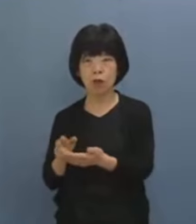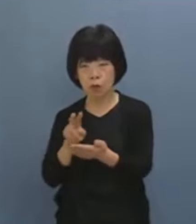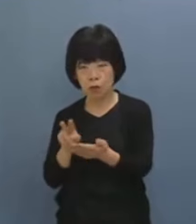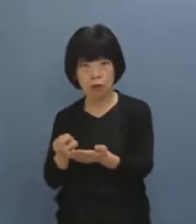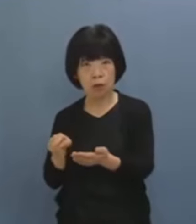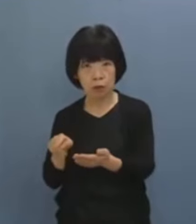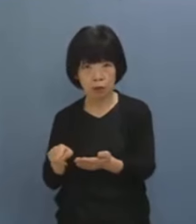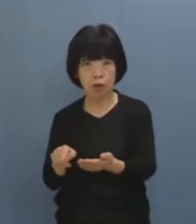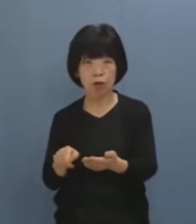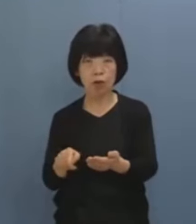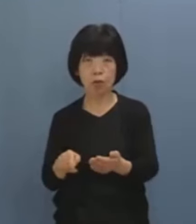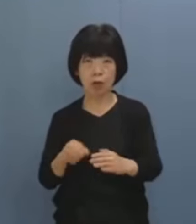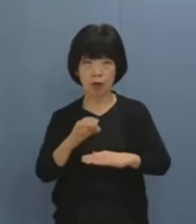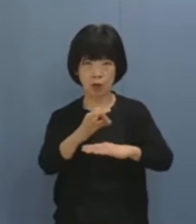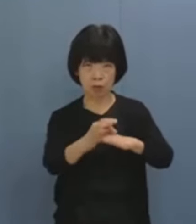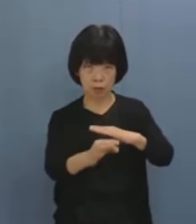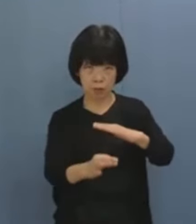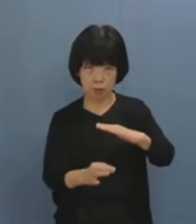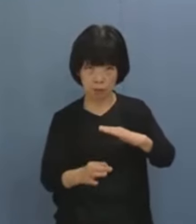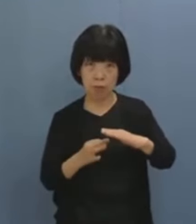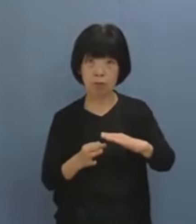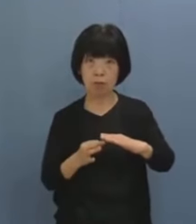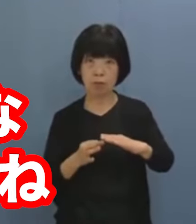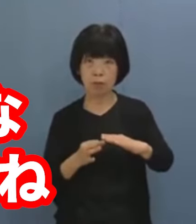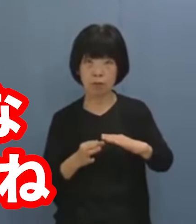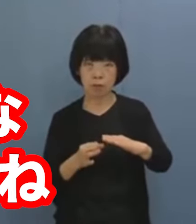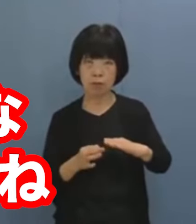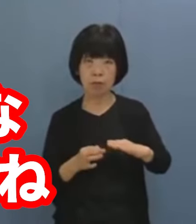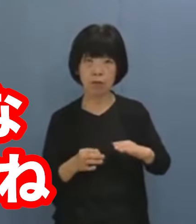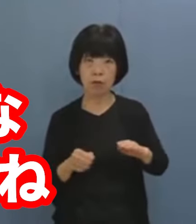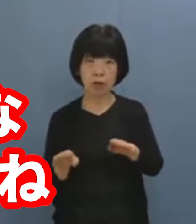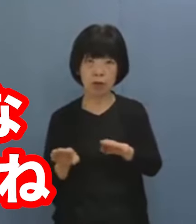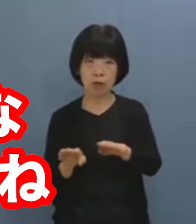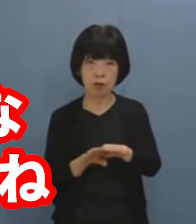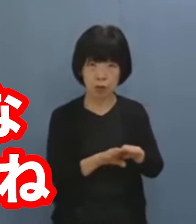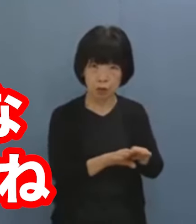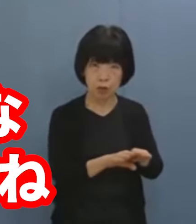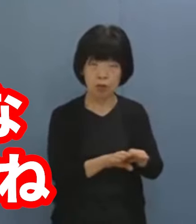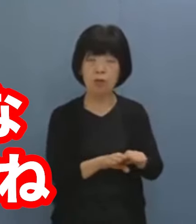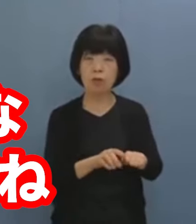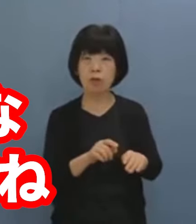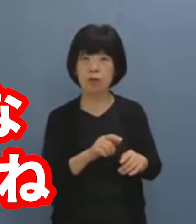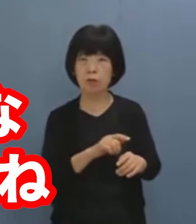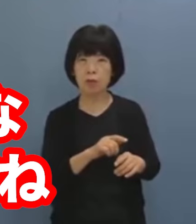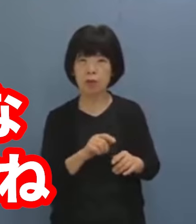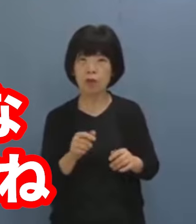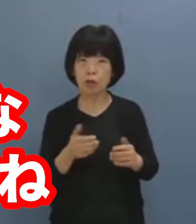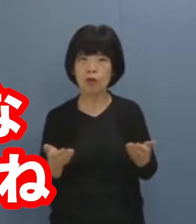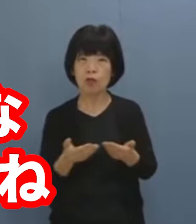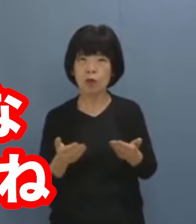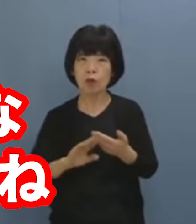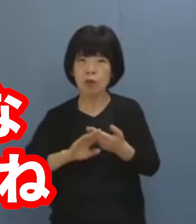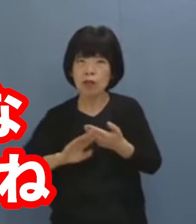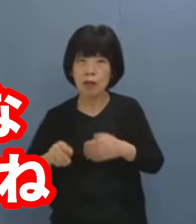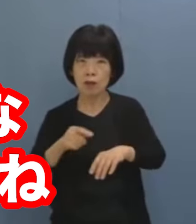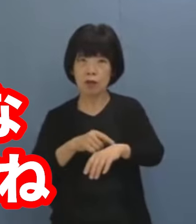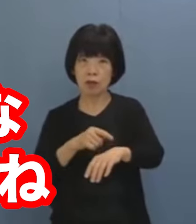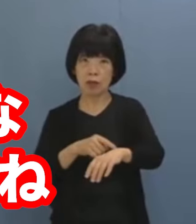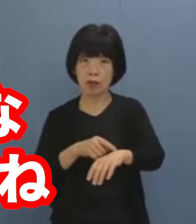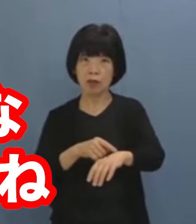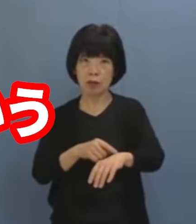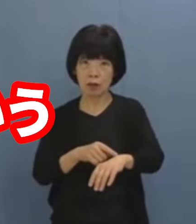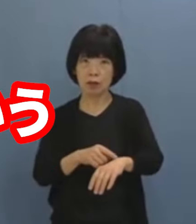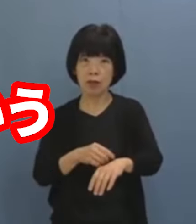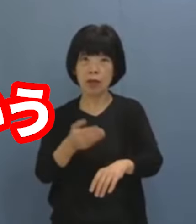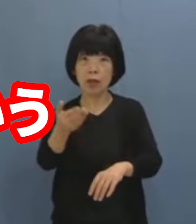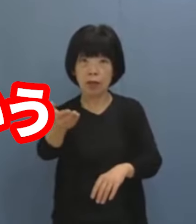日など、まあ、そのいわゆる業務時間外に知事が直接絡むようなやり取りが、まあ、1年間でです